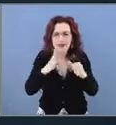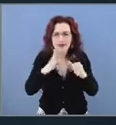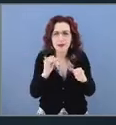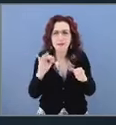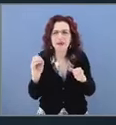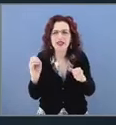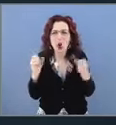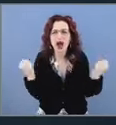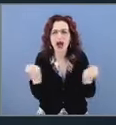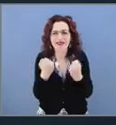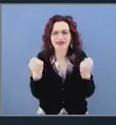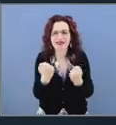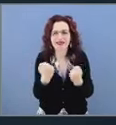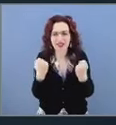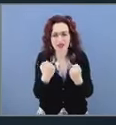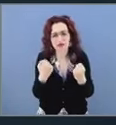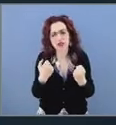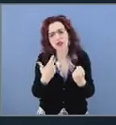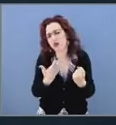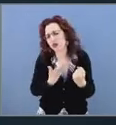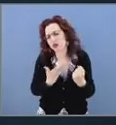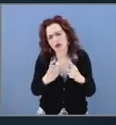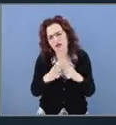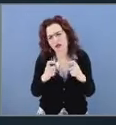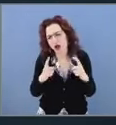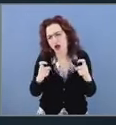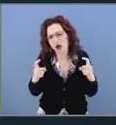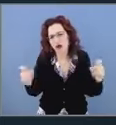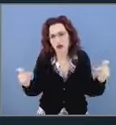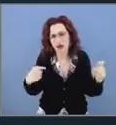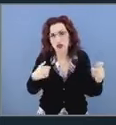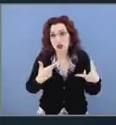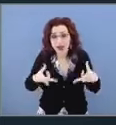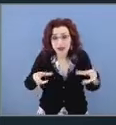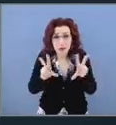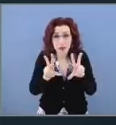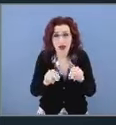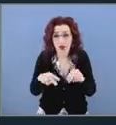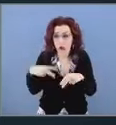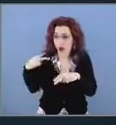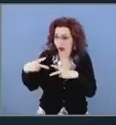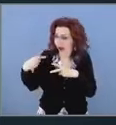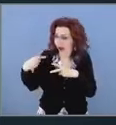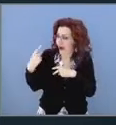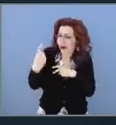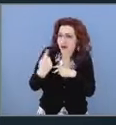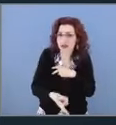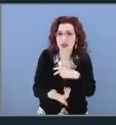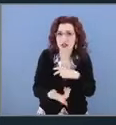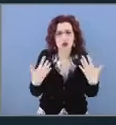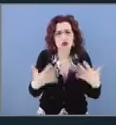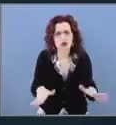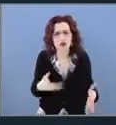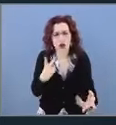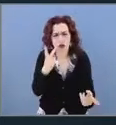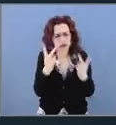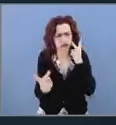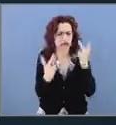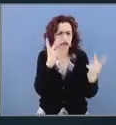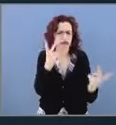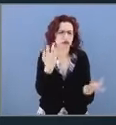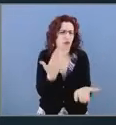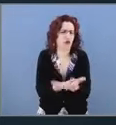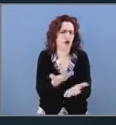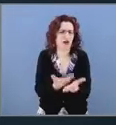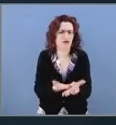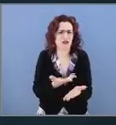Io ripeto, abbiamo toccato con mano in questi anni che il nostro sistema produttivo regionale non